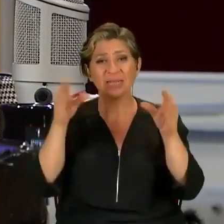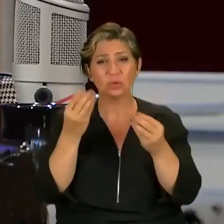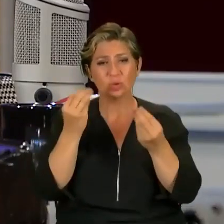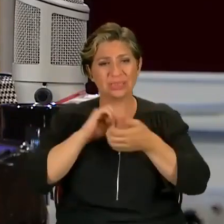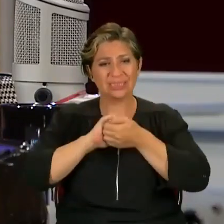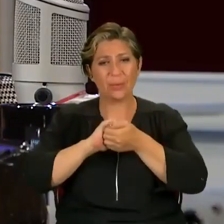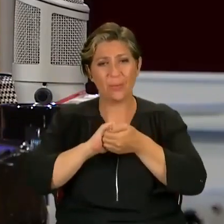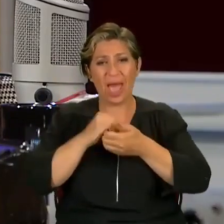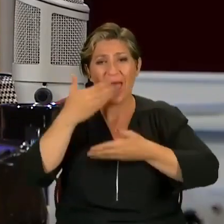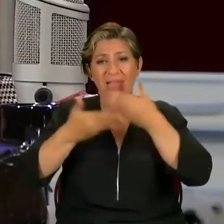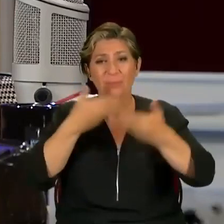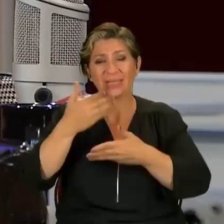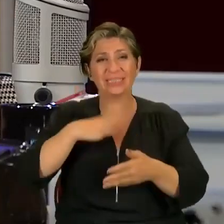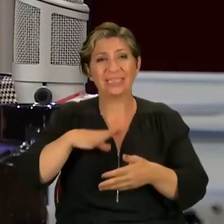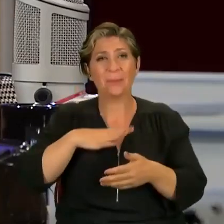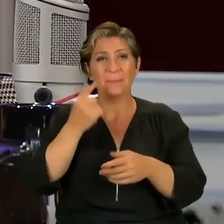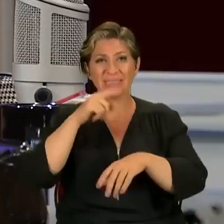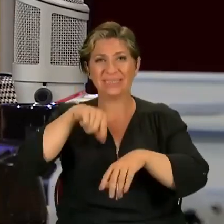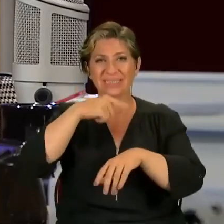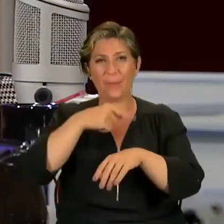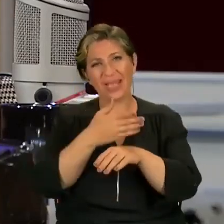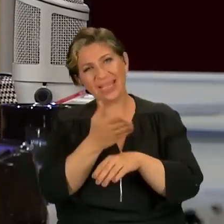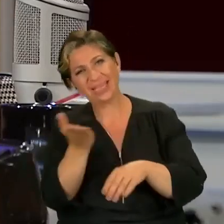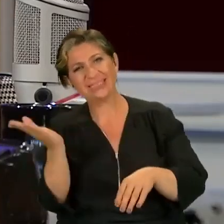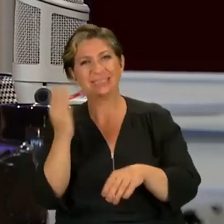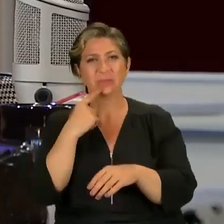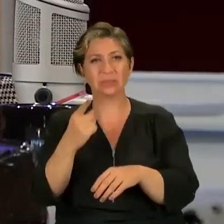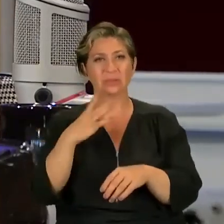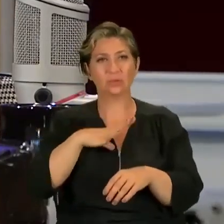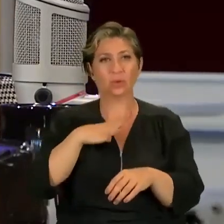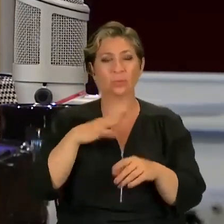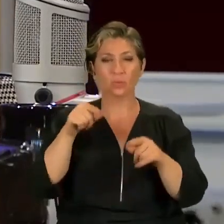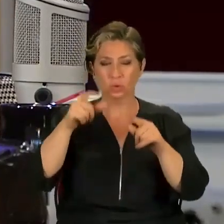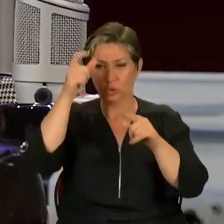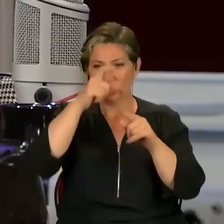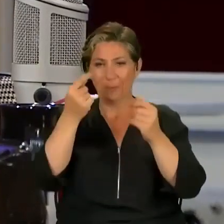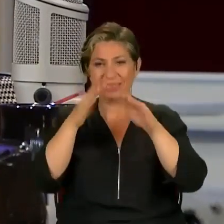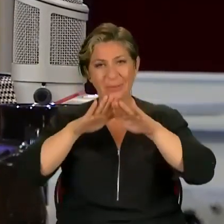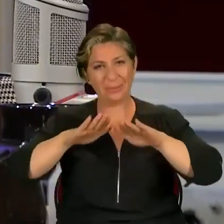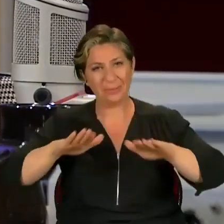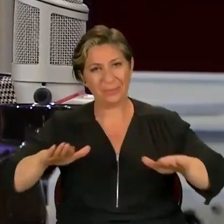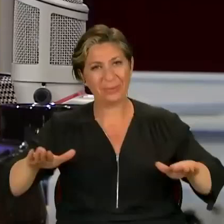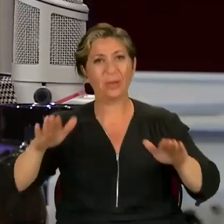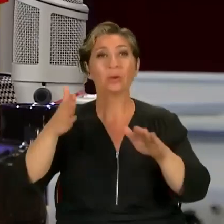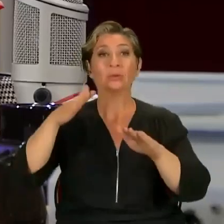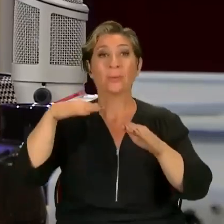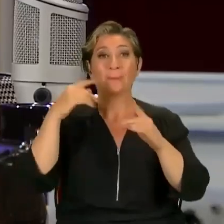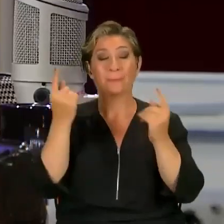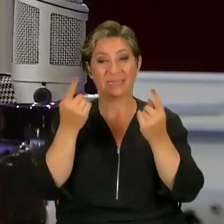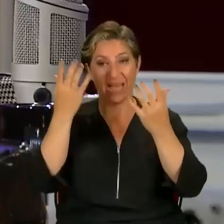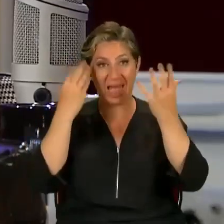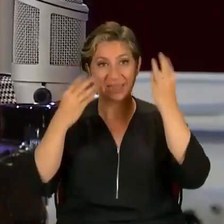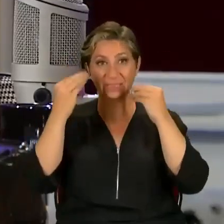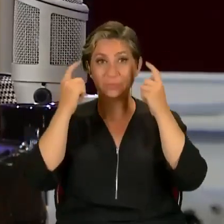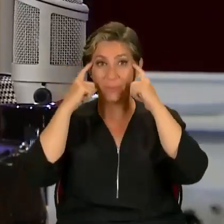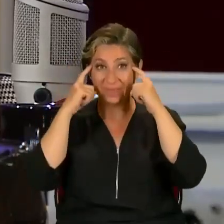çok samimiyetle anlatmak istediğim için biraz daha zaman geçsin diyorum yani. Biraz daha şu ülkemizde sular durulsun. Biraz daha bir